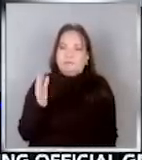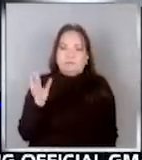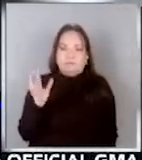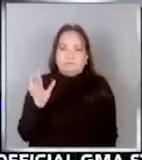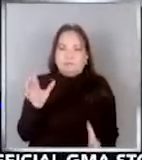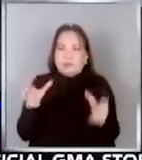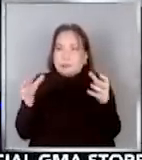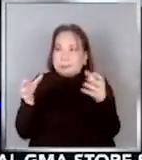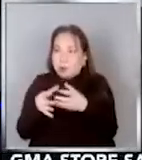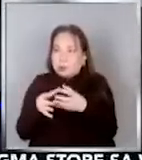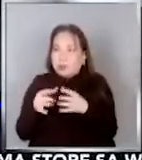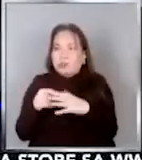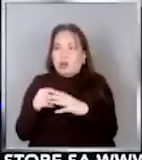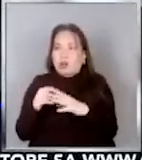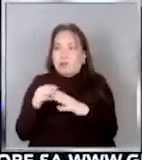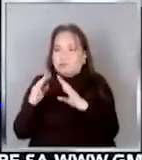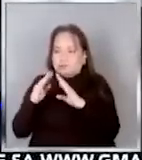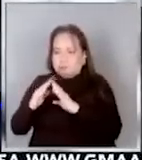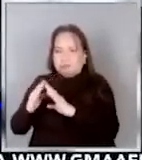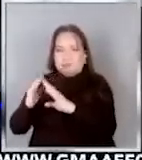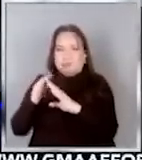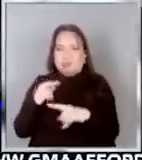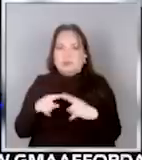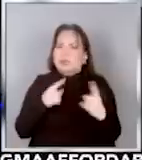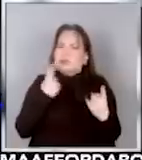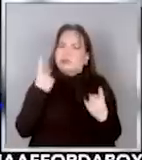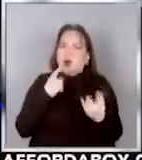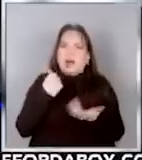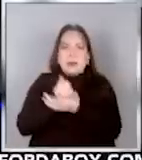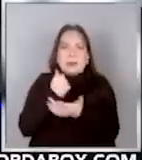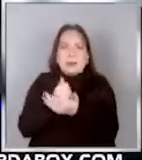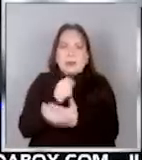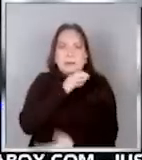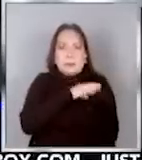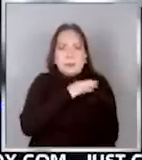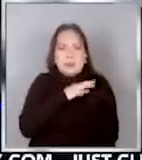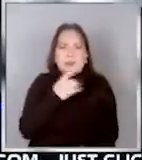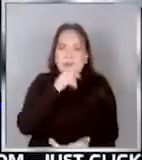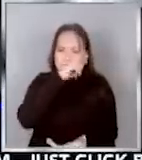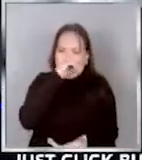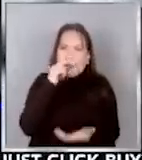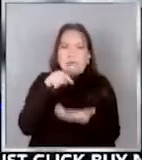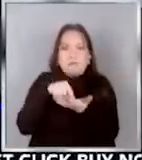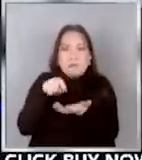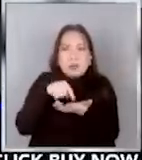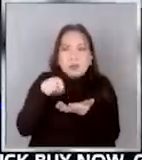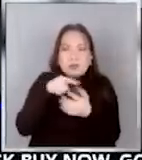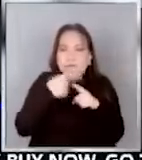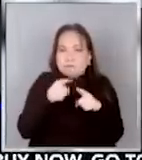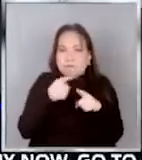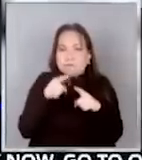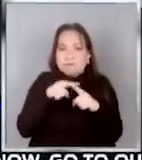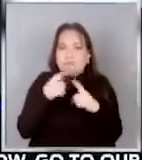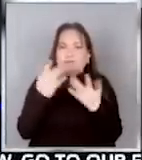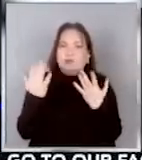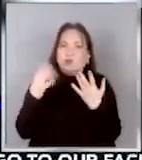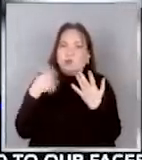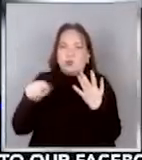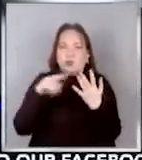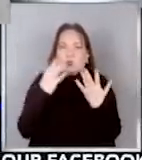para makatulong sa mga benepisyaryo na makapagbayad ng hulugan sa pabahay ng gobyerno. Diyan tumutok